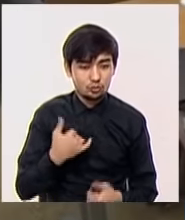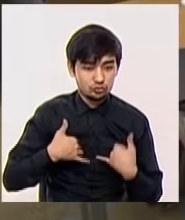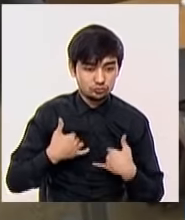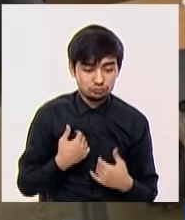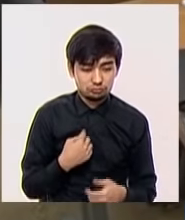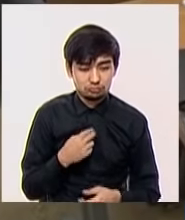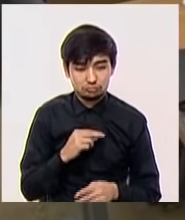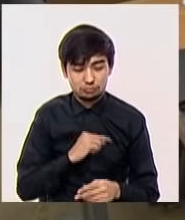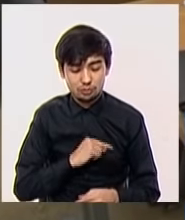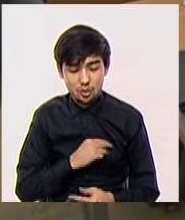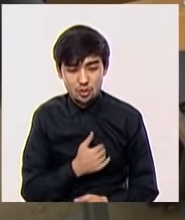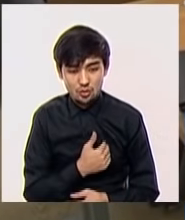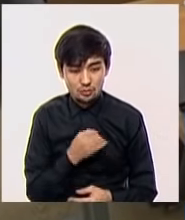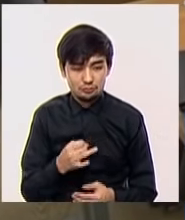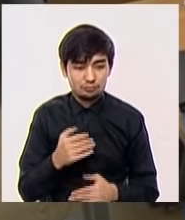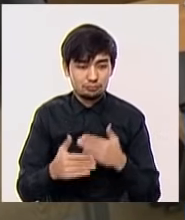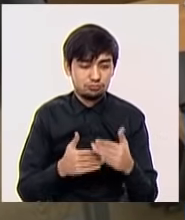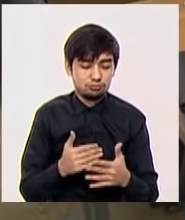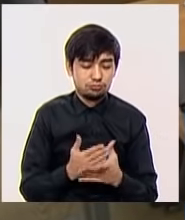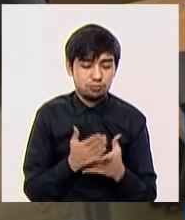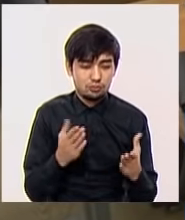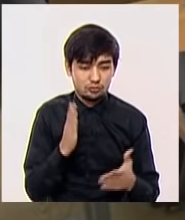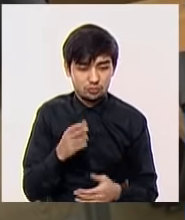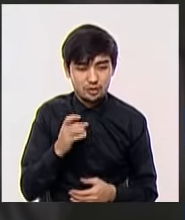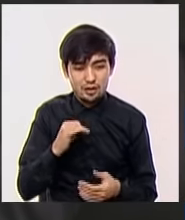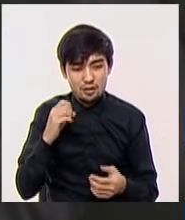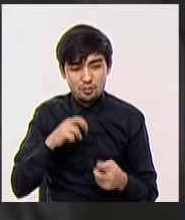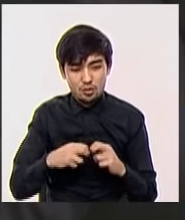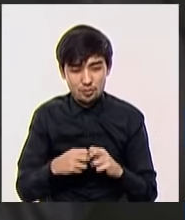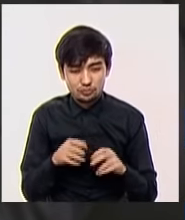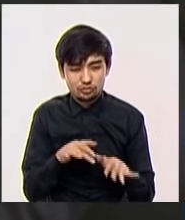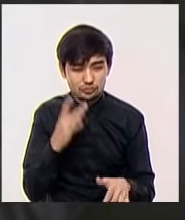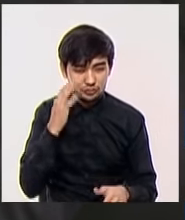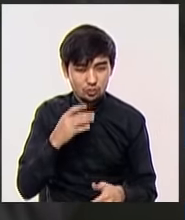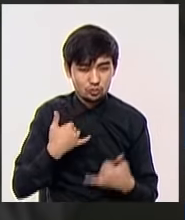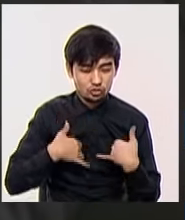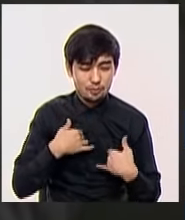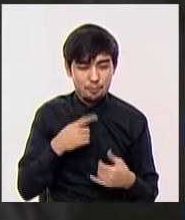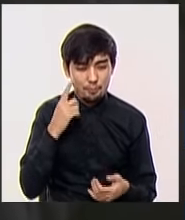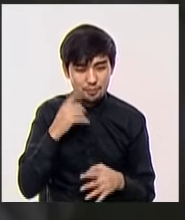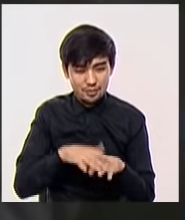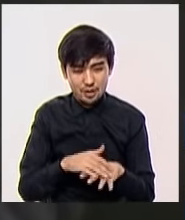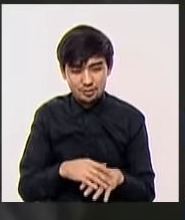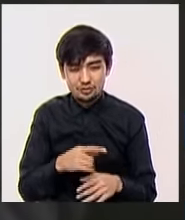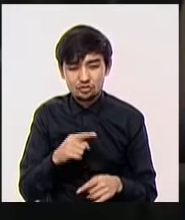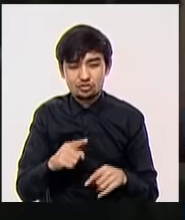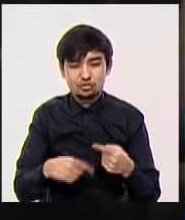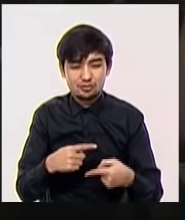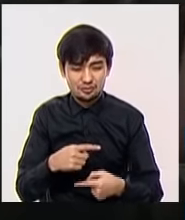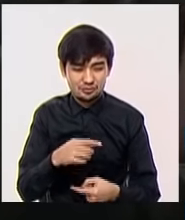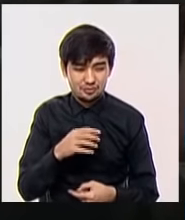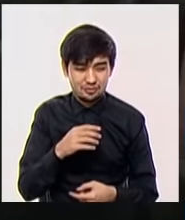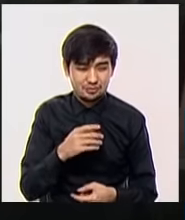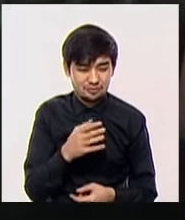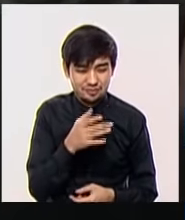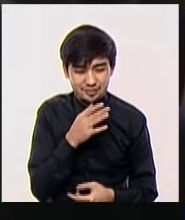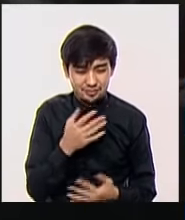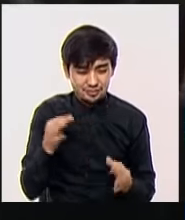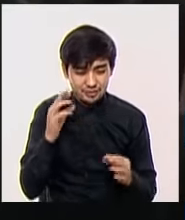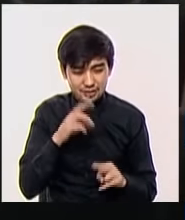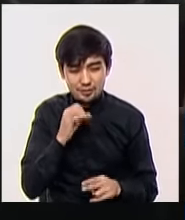в министерстве образования рассчитывают решить проблему с нехваткой учителей математики через пару лет в караганде выходят из положения благодаря